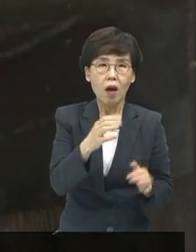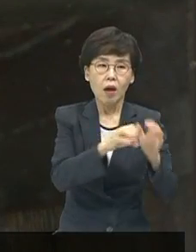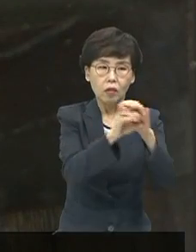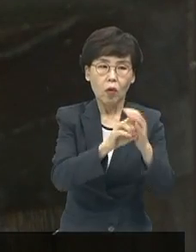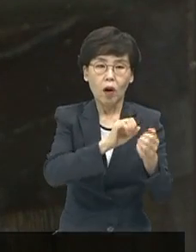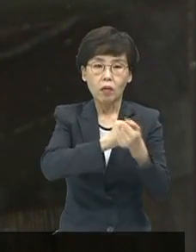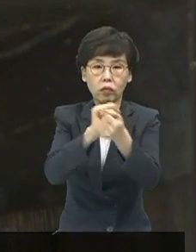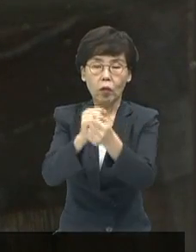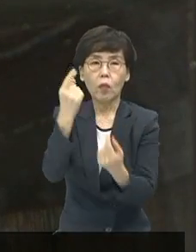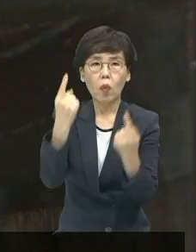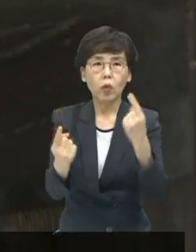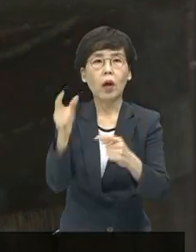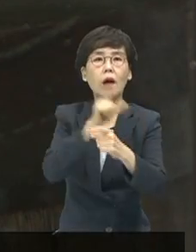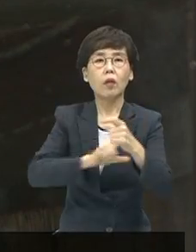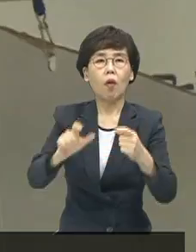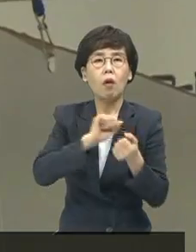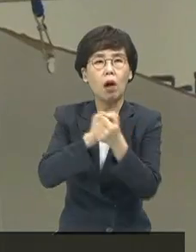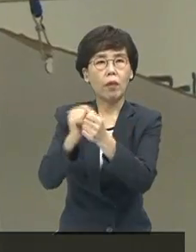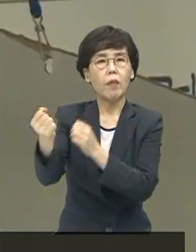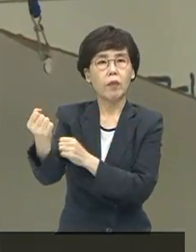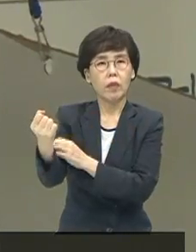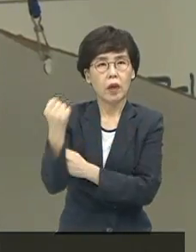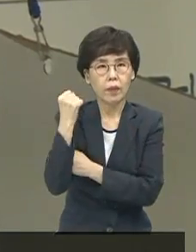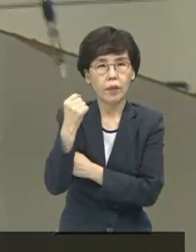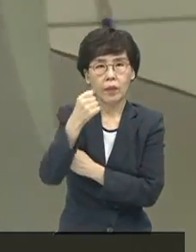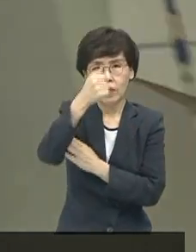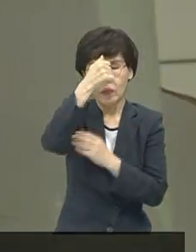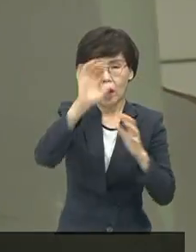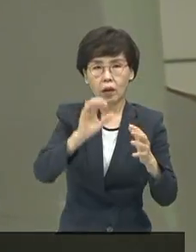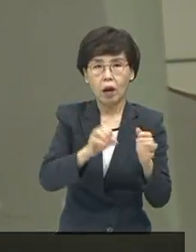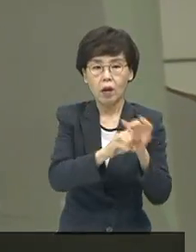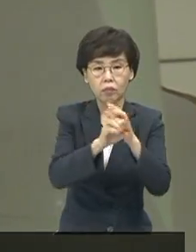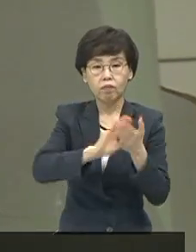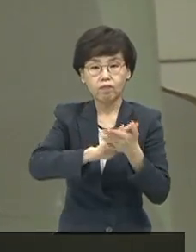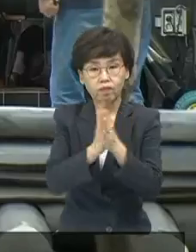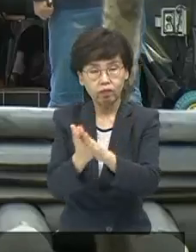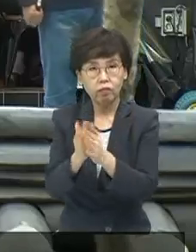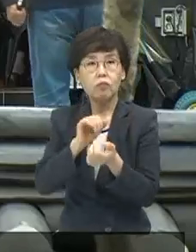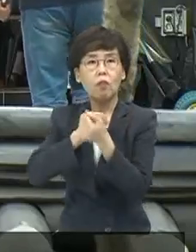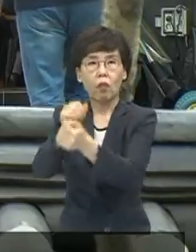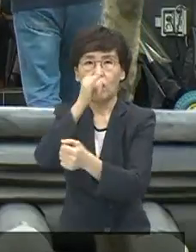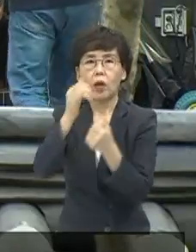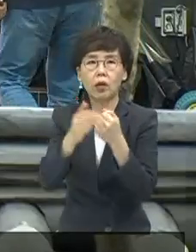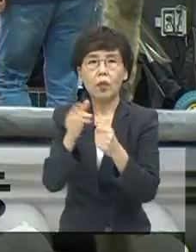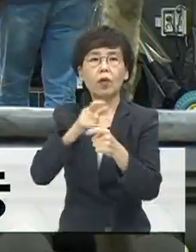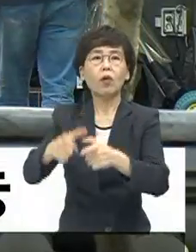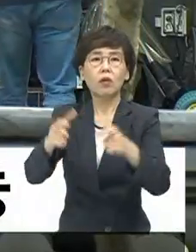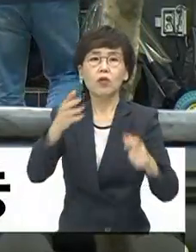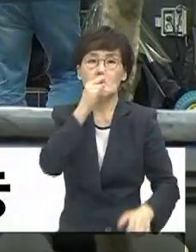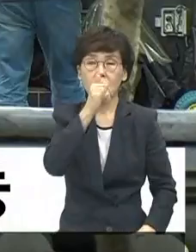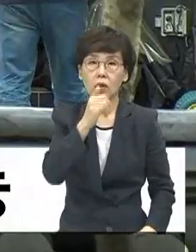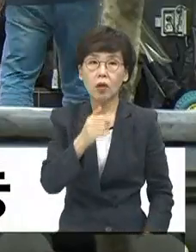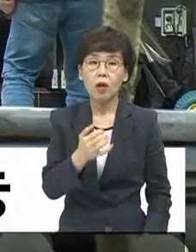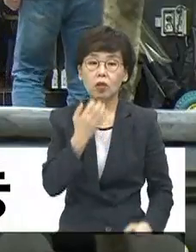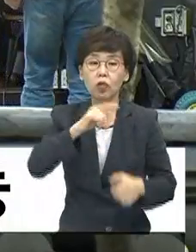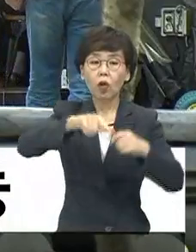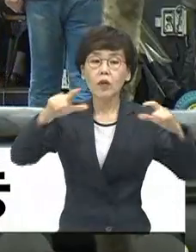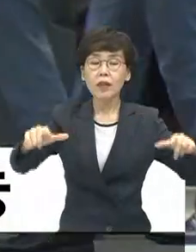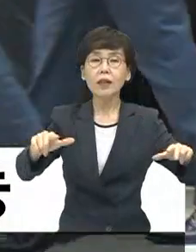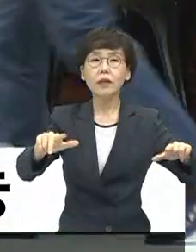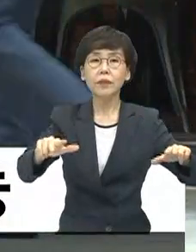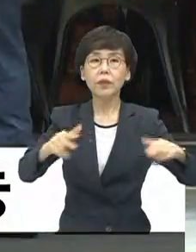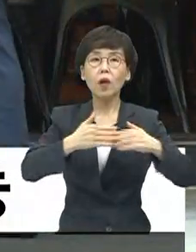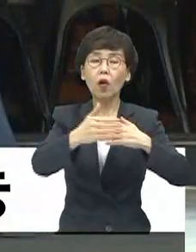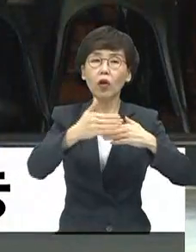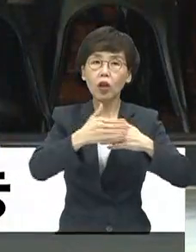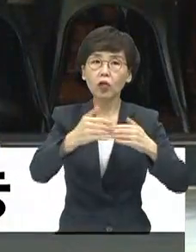알려진 델타 변이 바이러스까지 확인돼 확진자는 더 늘어날 수 있습니다. 수도권은 현행 거리두기 단계가